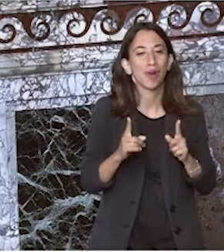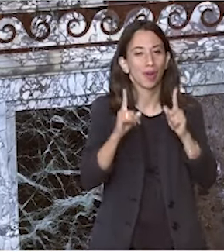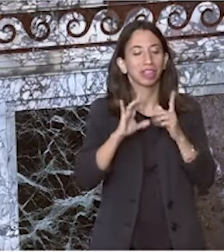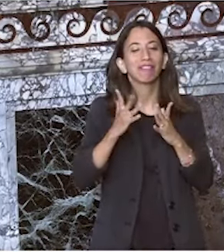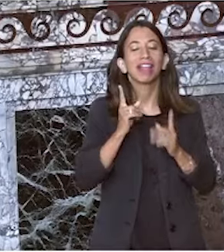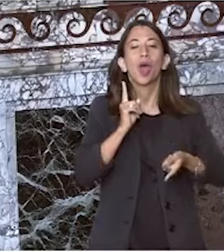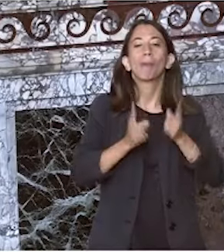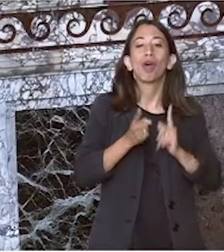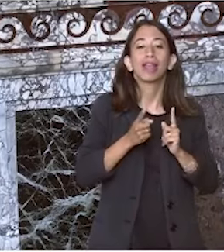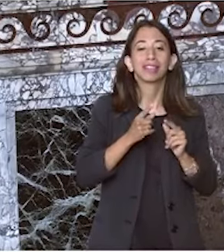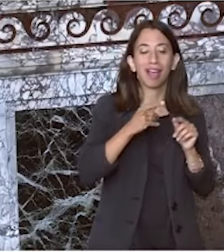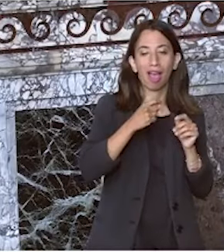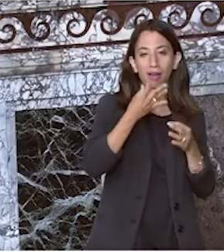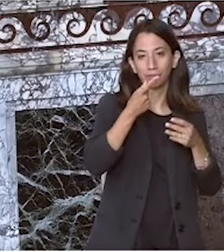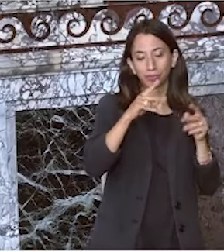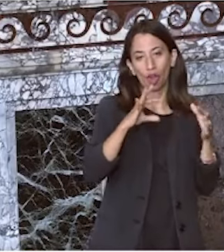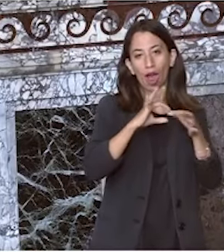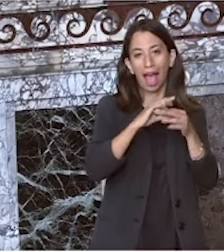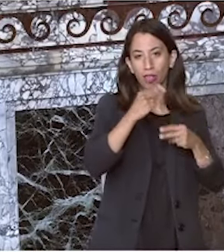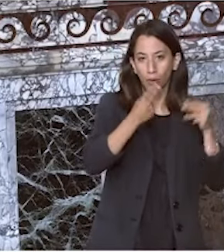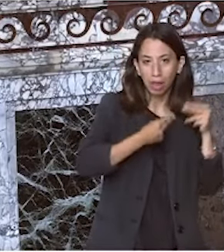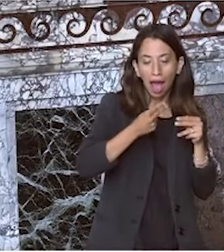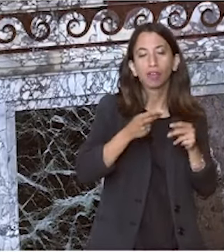e politica monetaria.